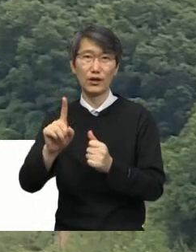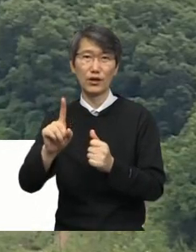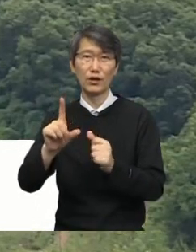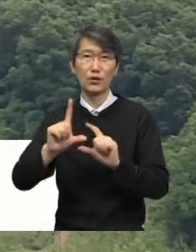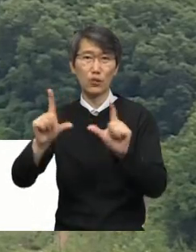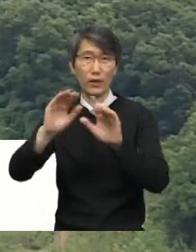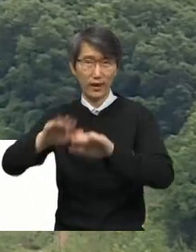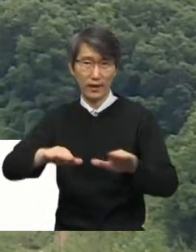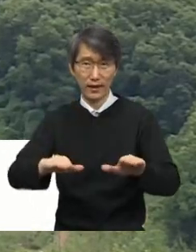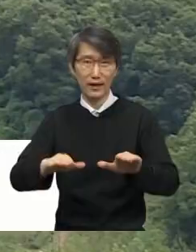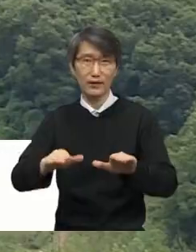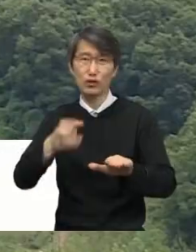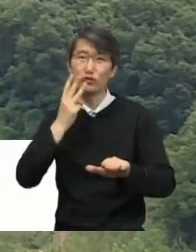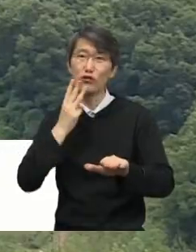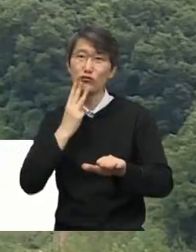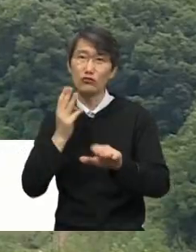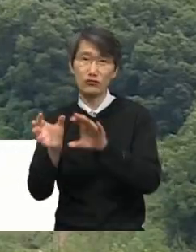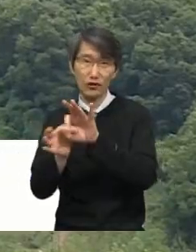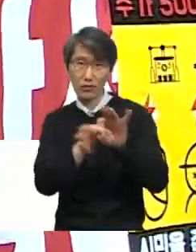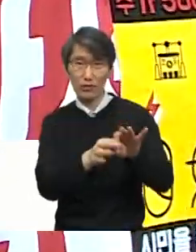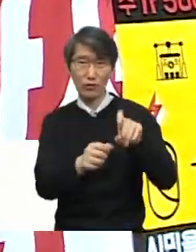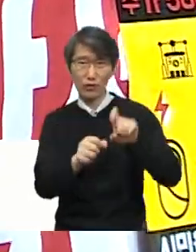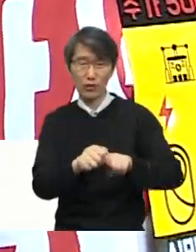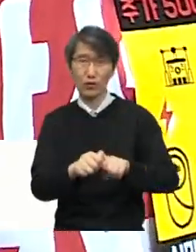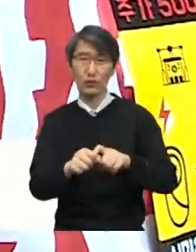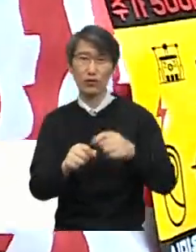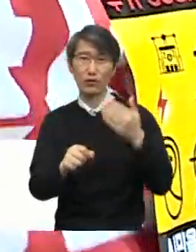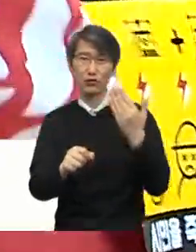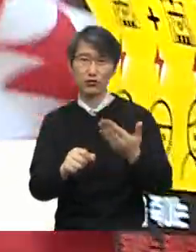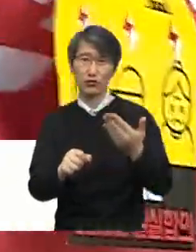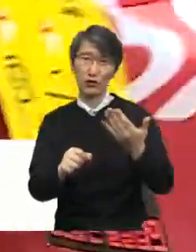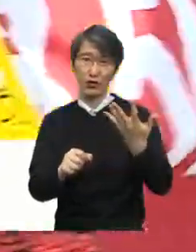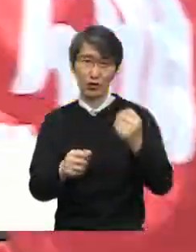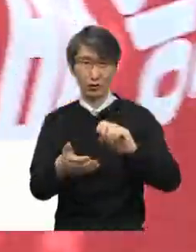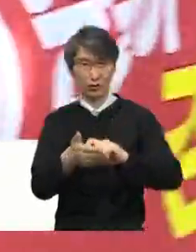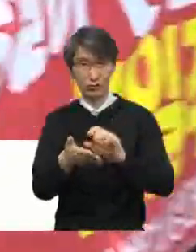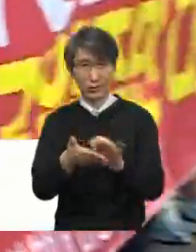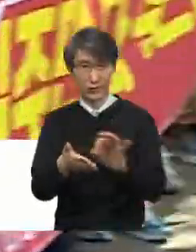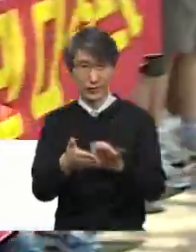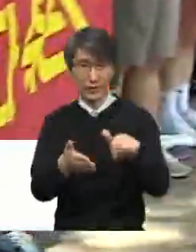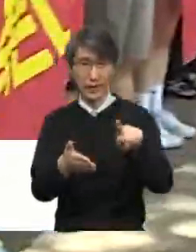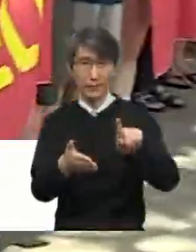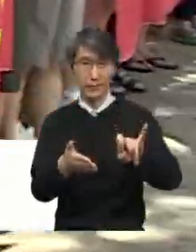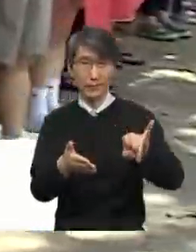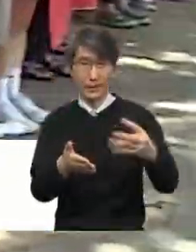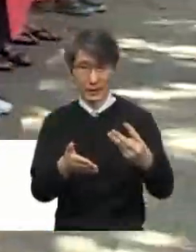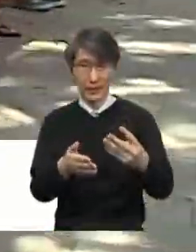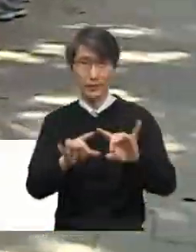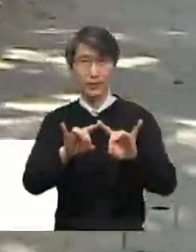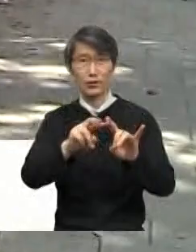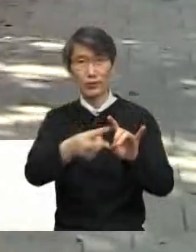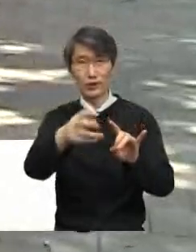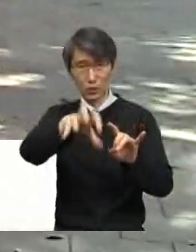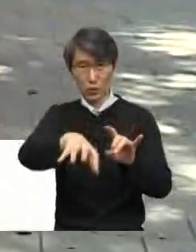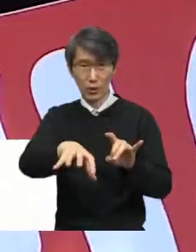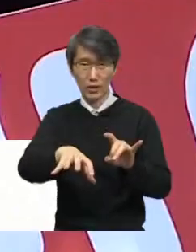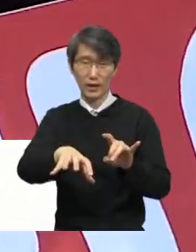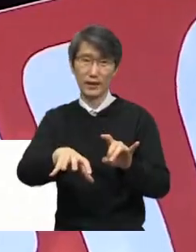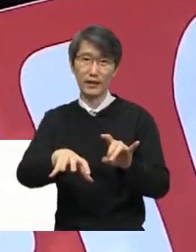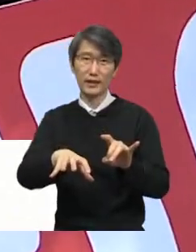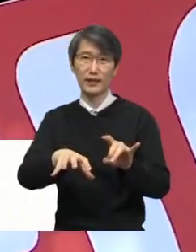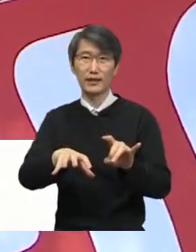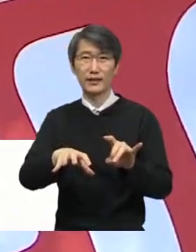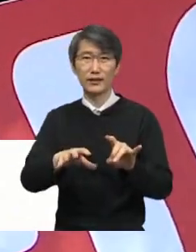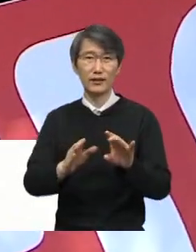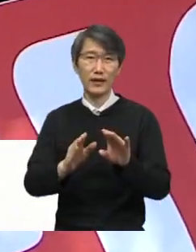전기를 수도권으로 끌어오기 위해 모두 699억 원을 들여 하남시 감일동 소재 동솔 변전소에 초고압 직류